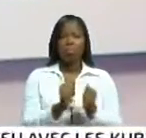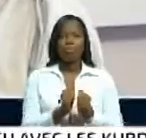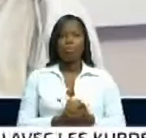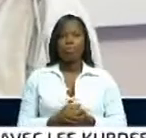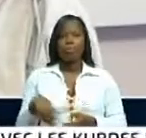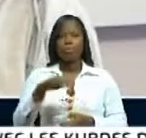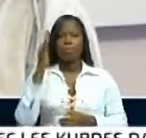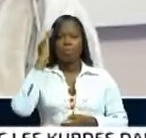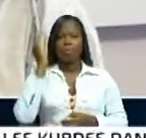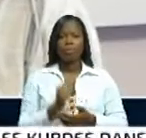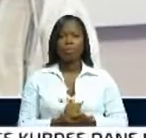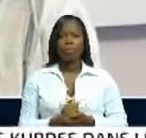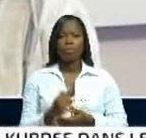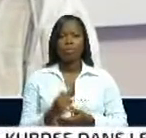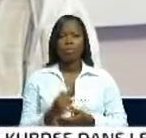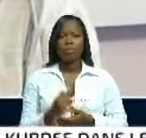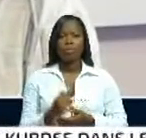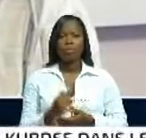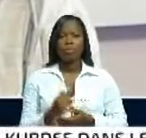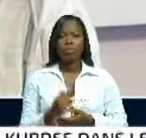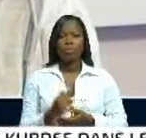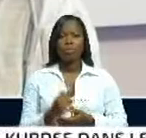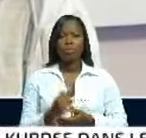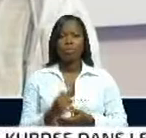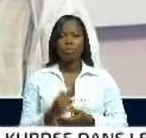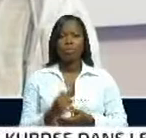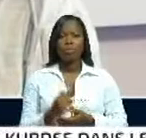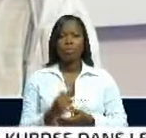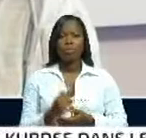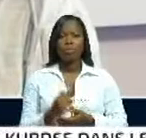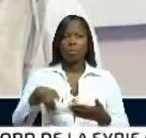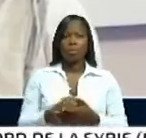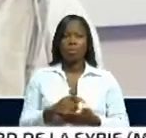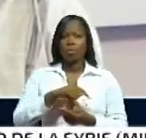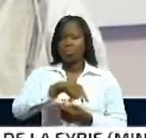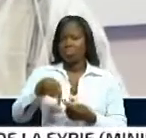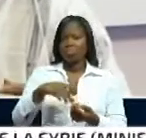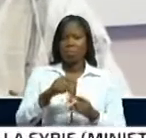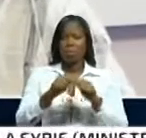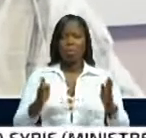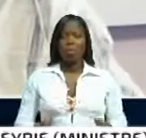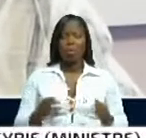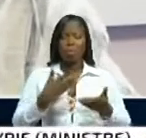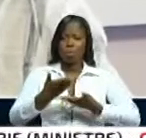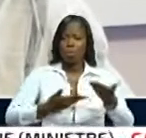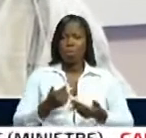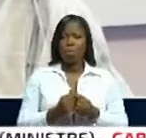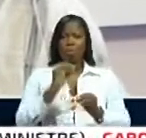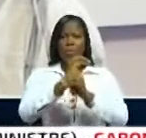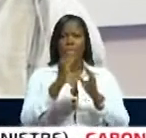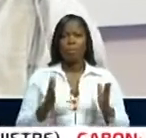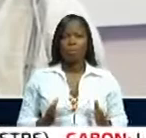savez il ya une semaine deux semaines nous étions tous ensemble autour d'une table c'est pourquoi quand j'entends opposition